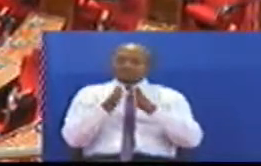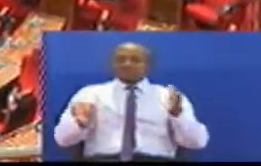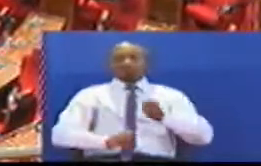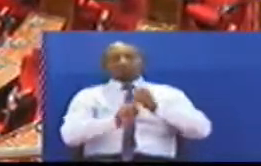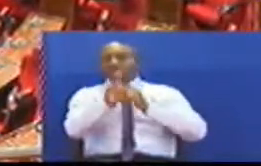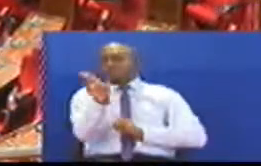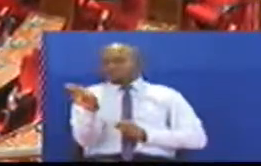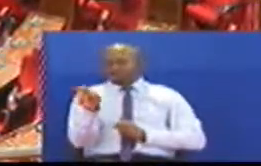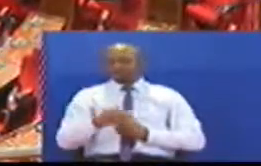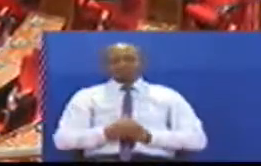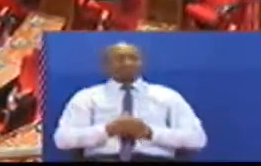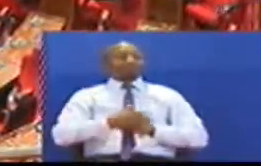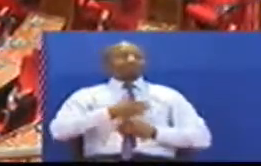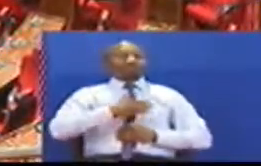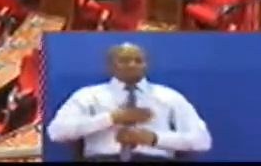hoja.